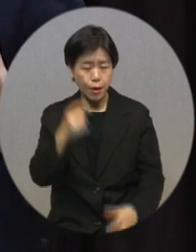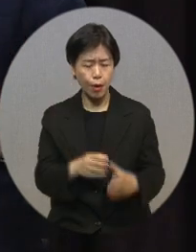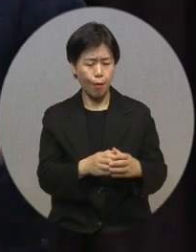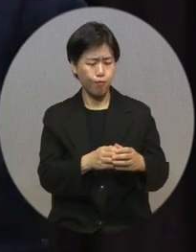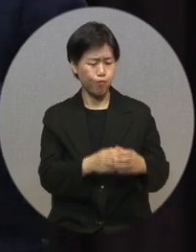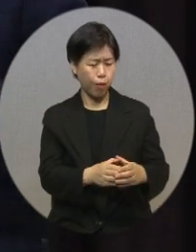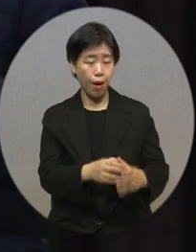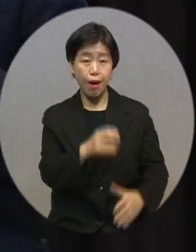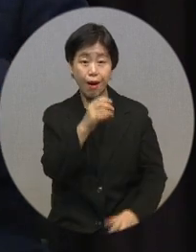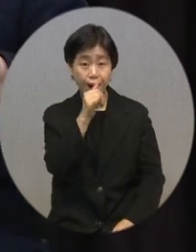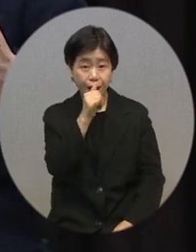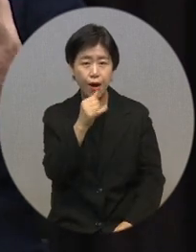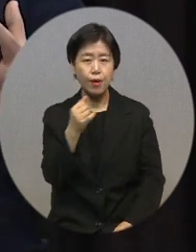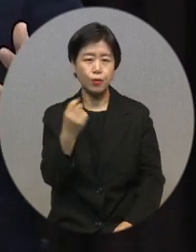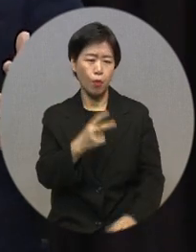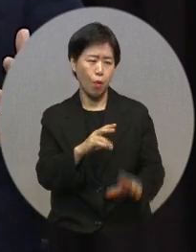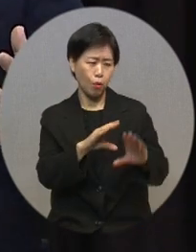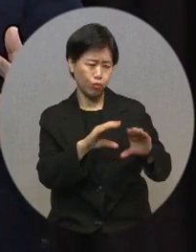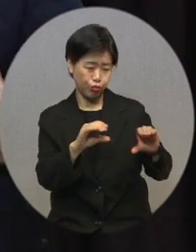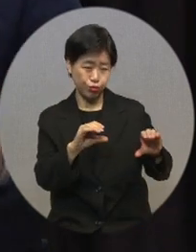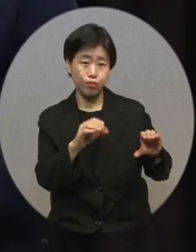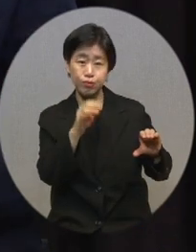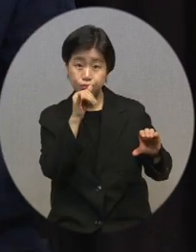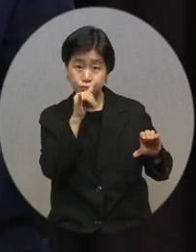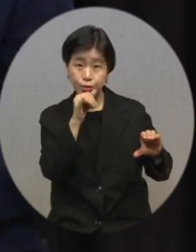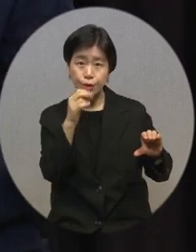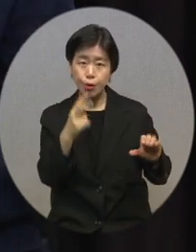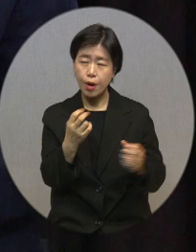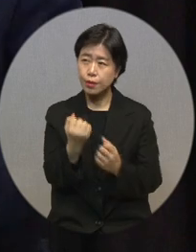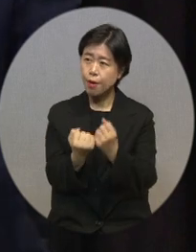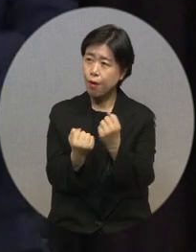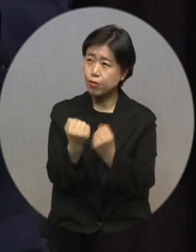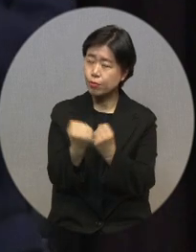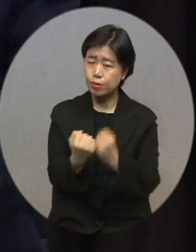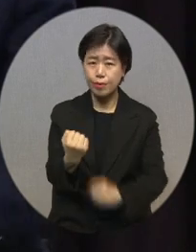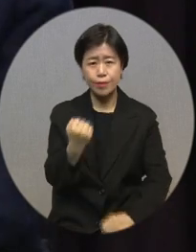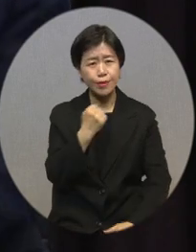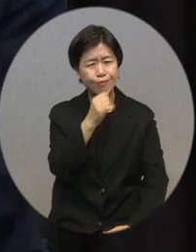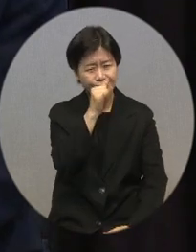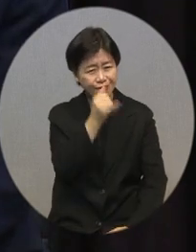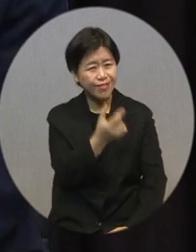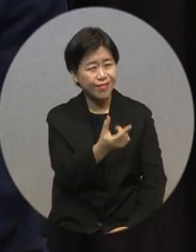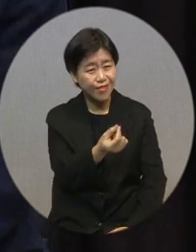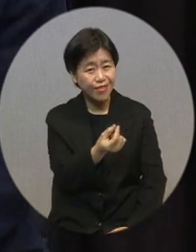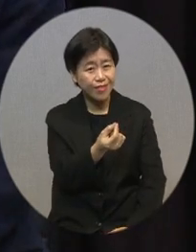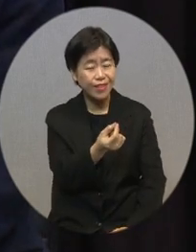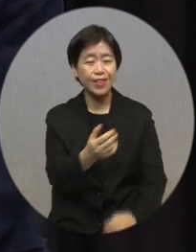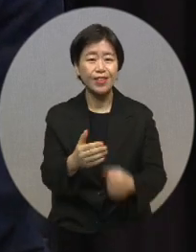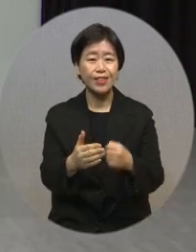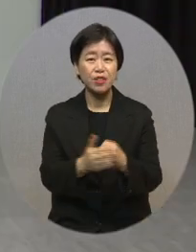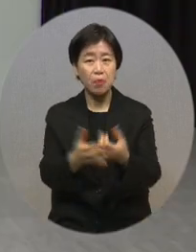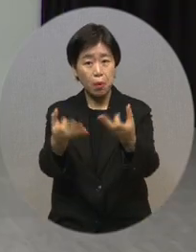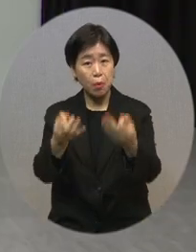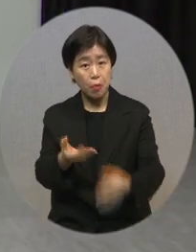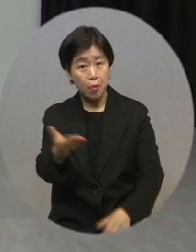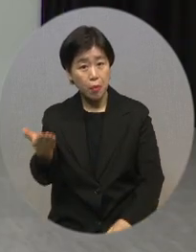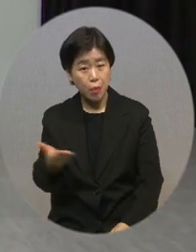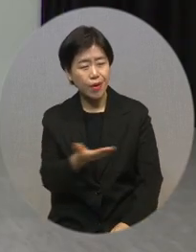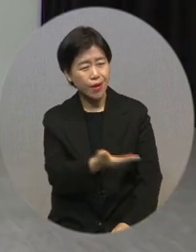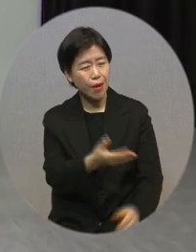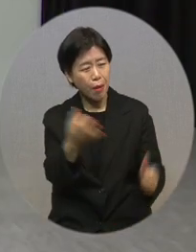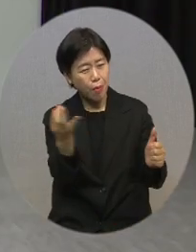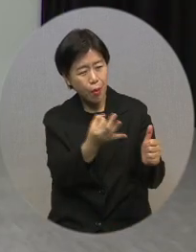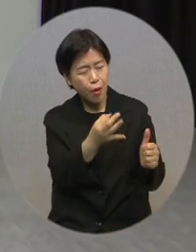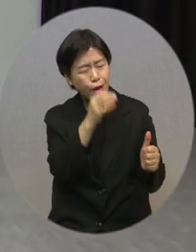점점 또 부드러우시면서도 설득력이 있어서 시청자 여러분들께서 아주 굉장히 차관님 좋아하시겠는데요.